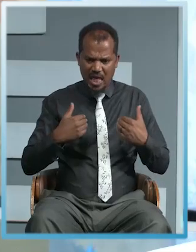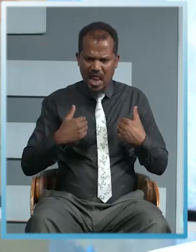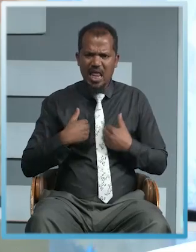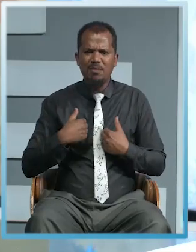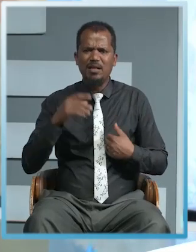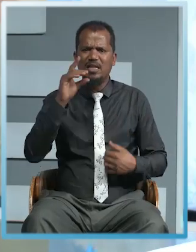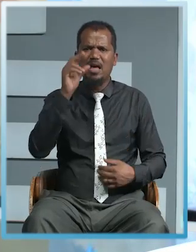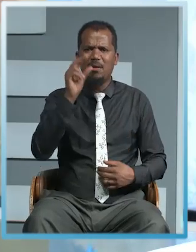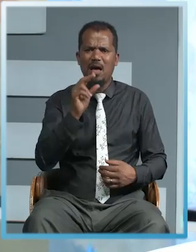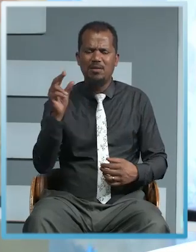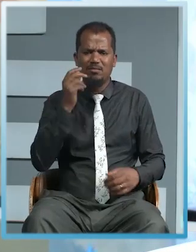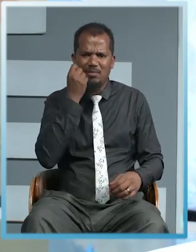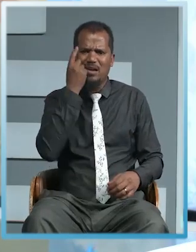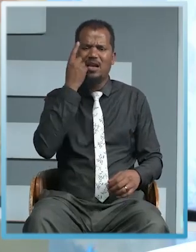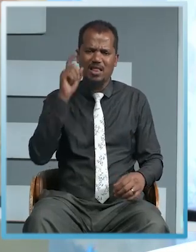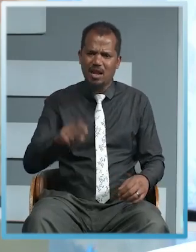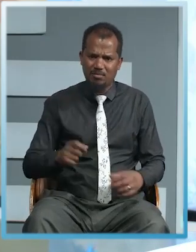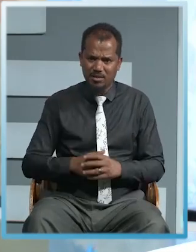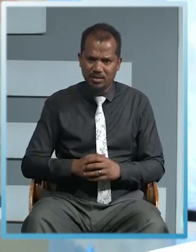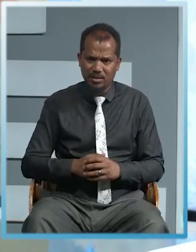ያለንበትን ከባቢ መረዳት አለብን